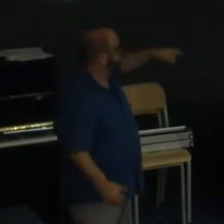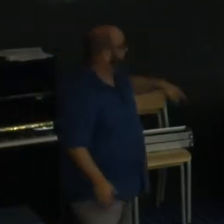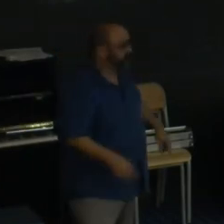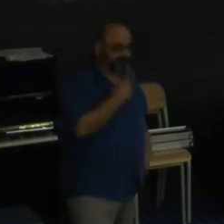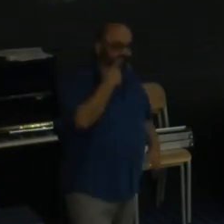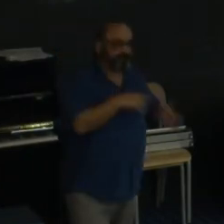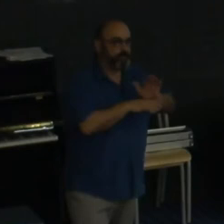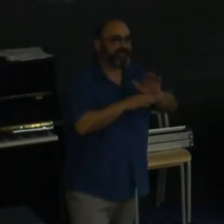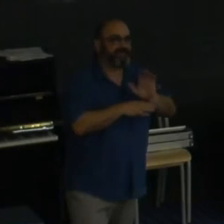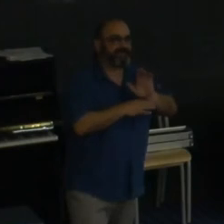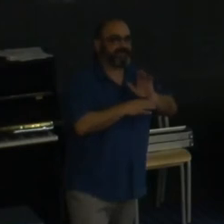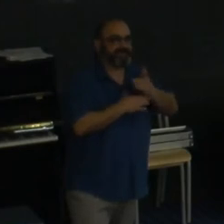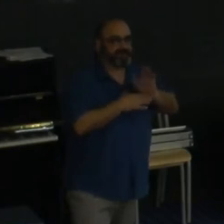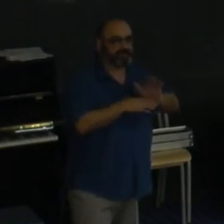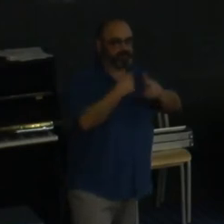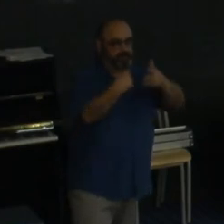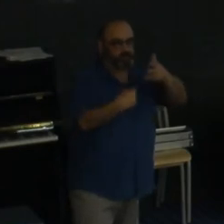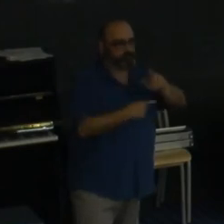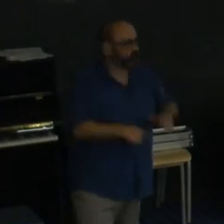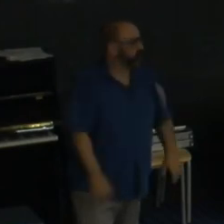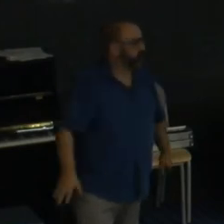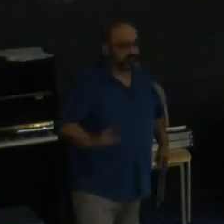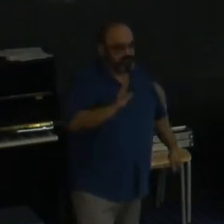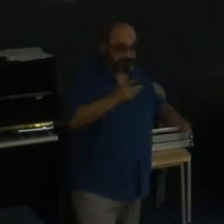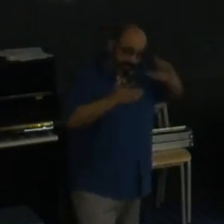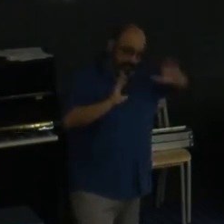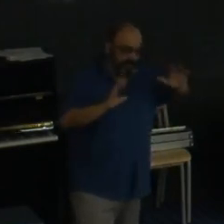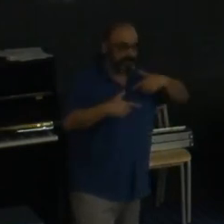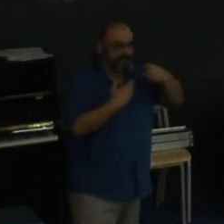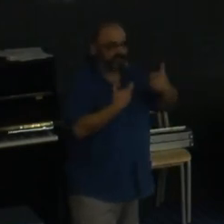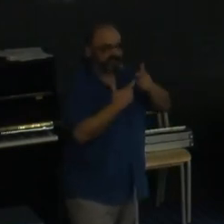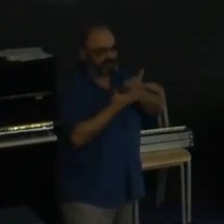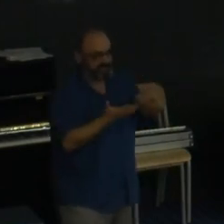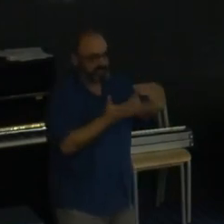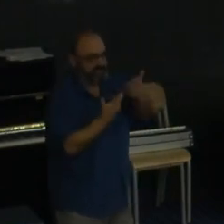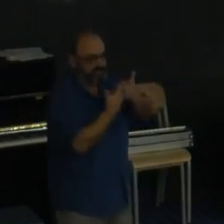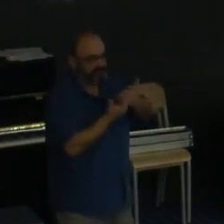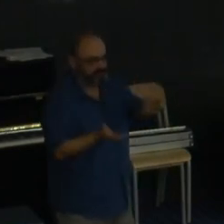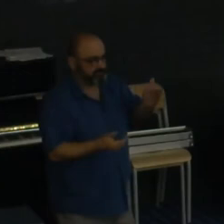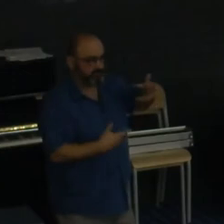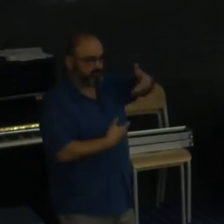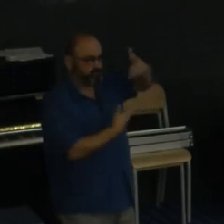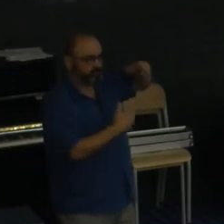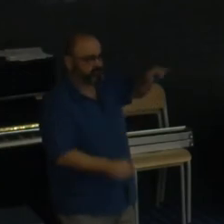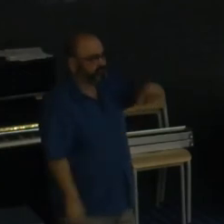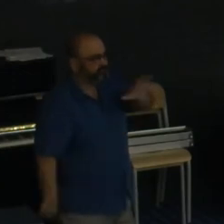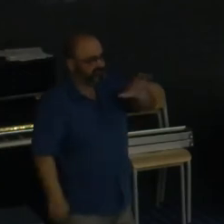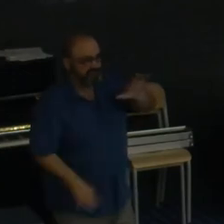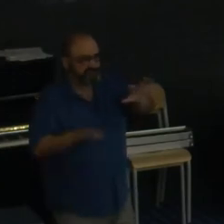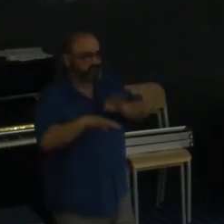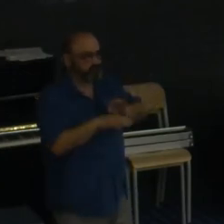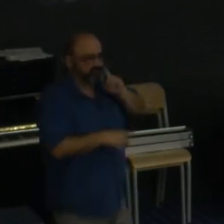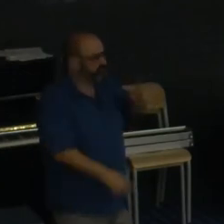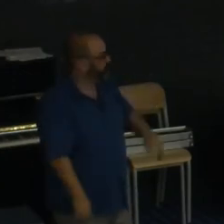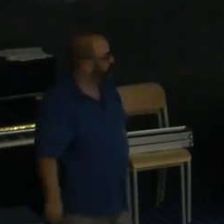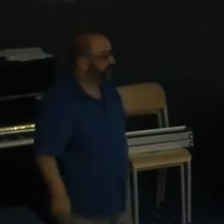faire une petite démo avec ce truc-là. Je ne me suis pas trop cassé la tête, je vais prendre un petit exercice, un petit exemple, et on en a pour 5-10 minutes facile.